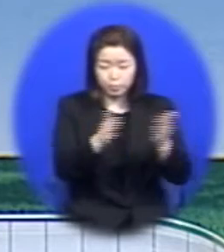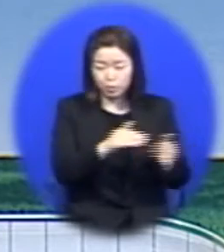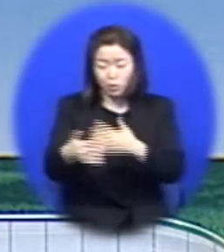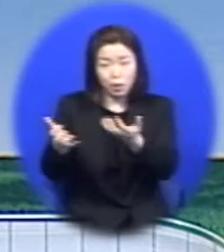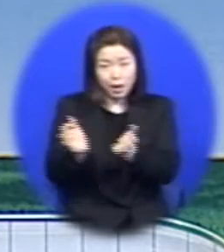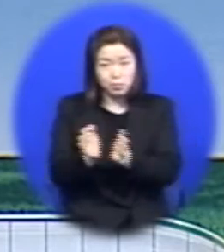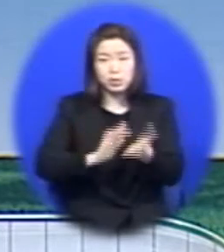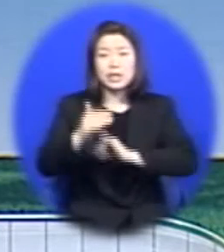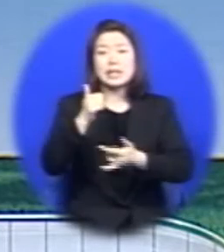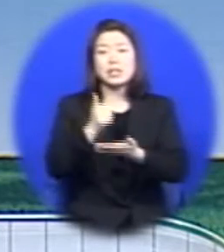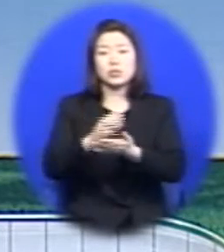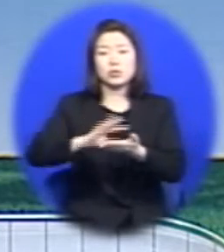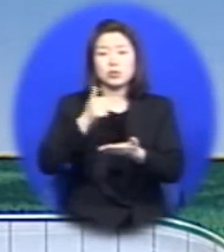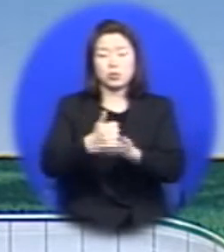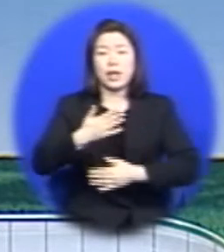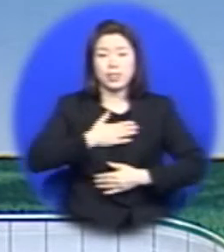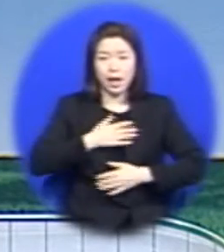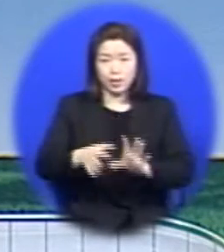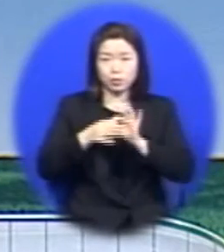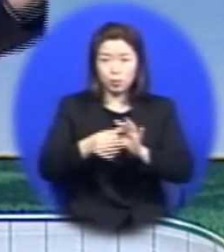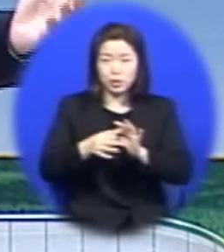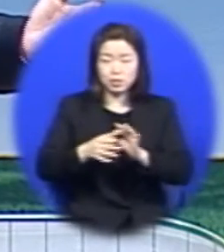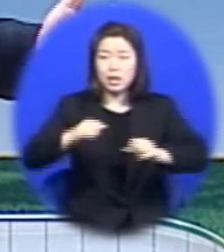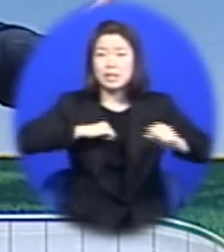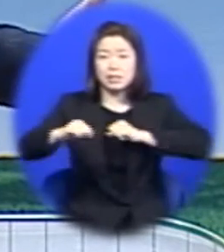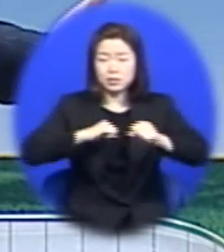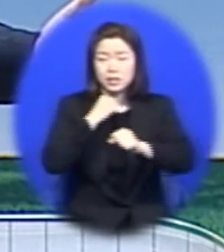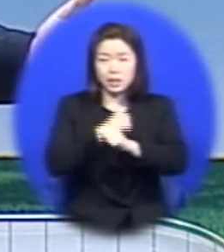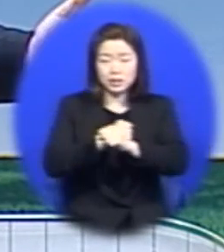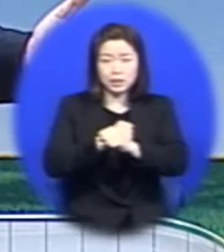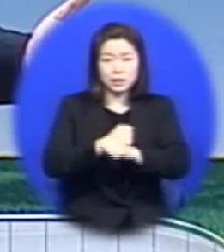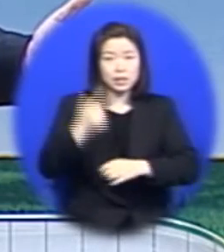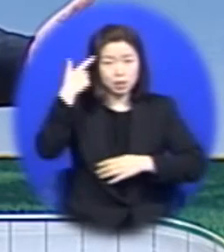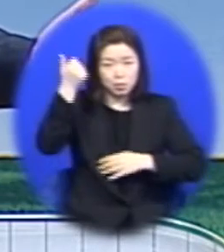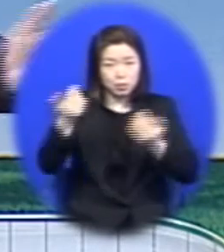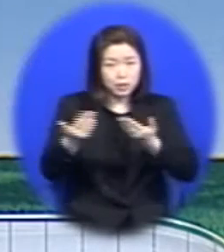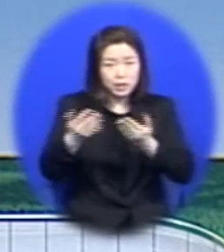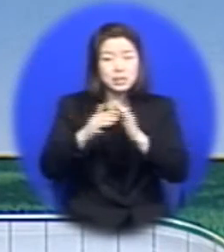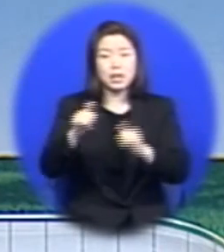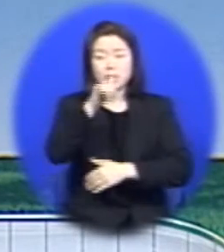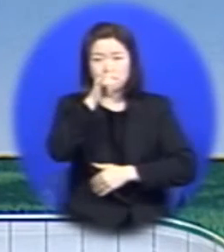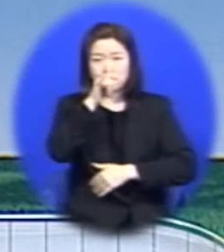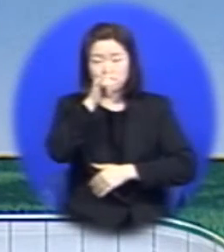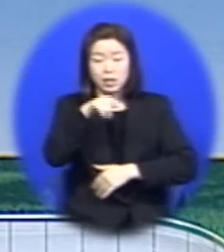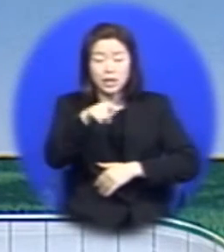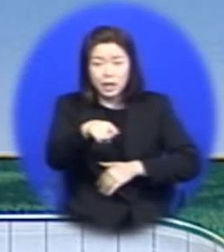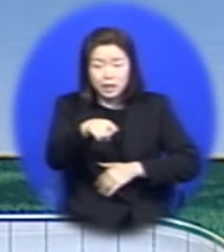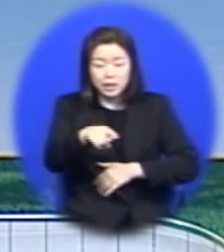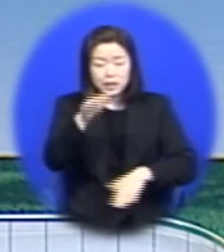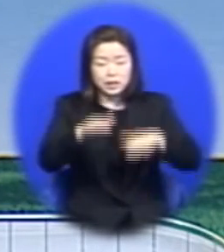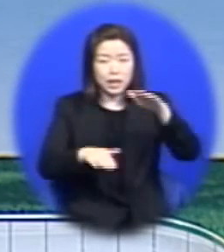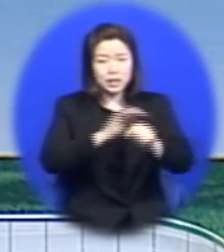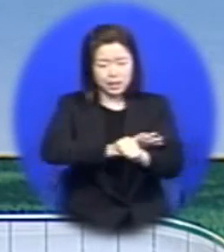예수 그리스도께서 나를 통해서 역사하시는 사역자가 있습니다. 여러분, 이 차이를 잘 아셔야